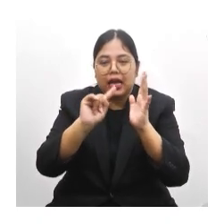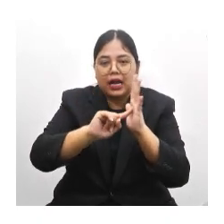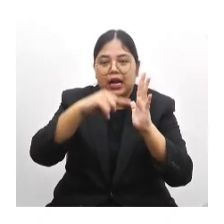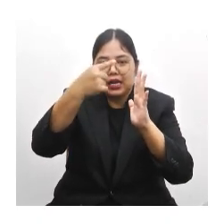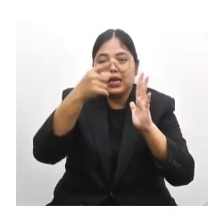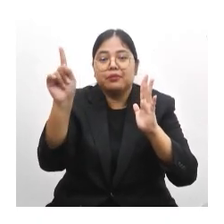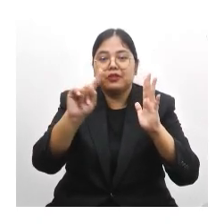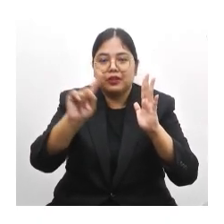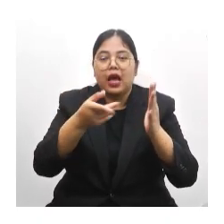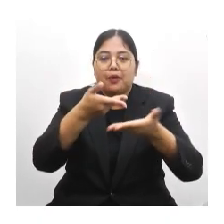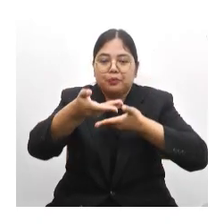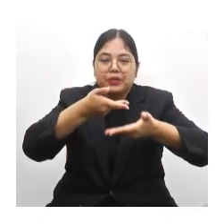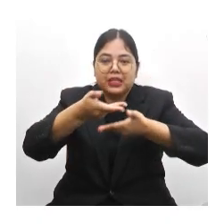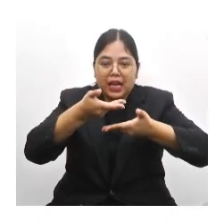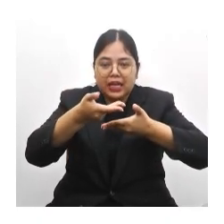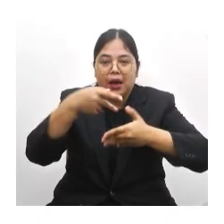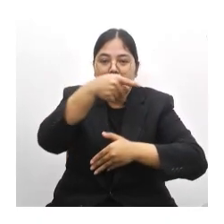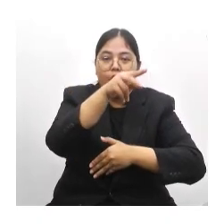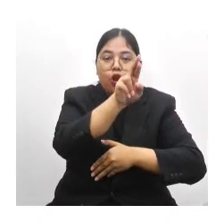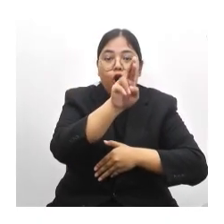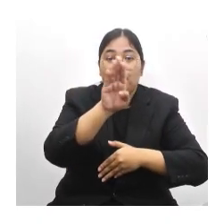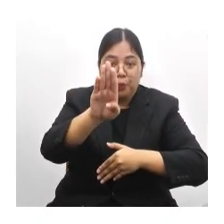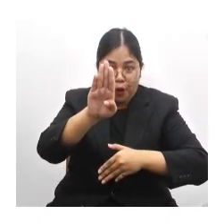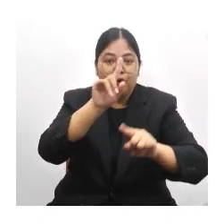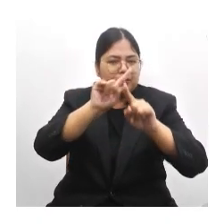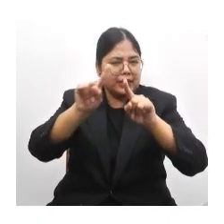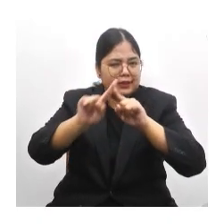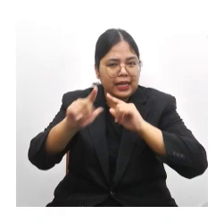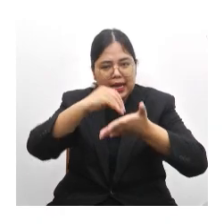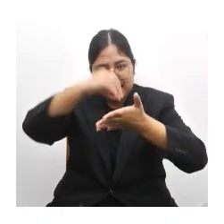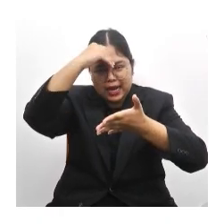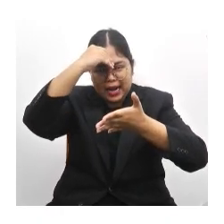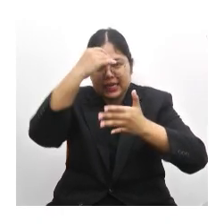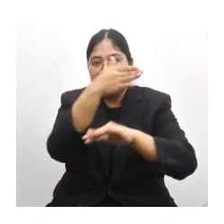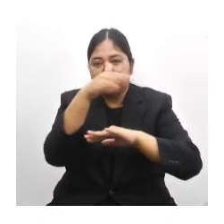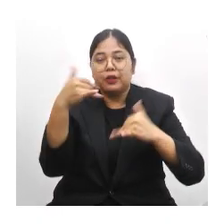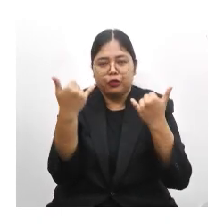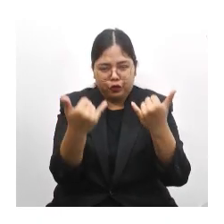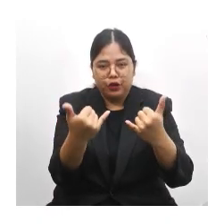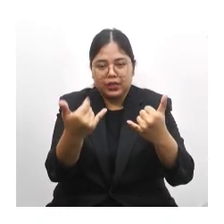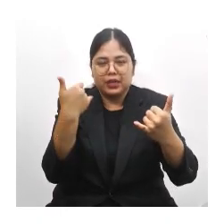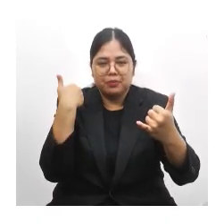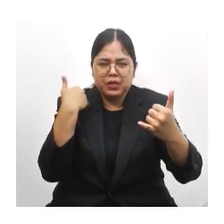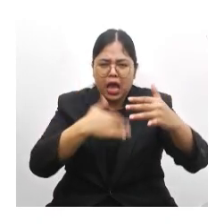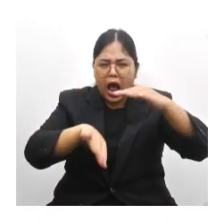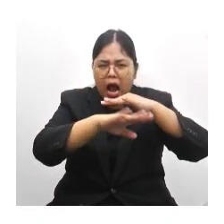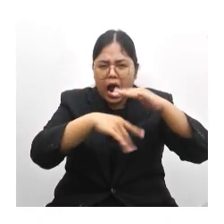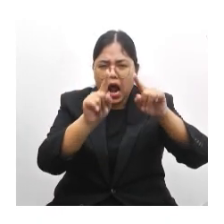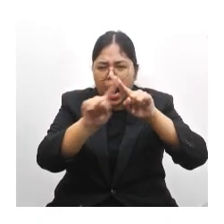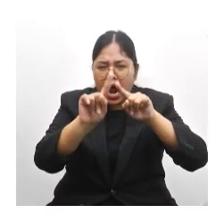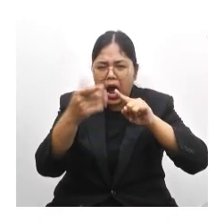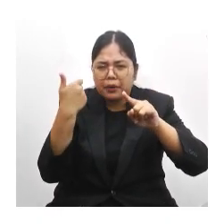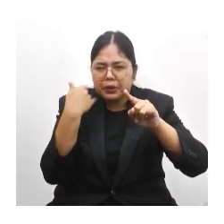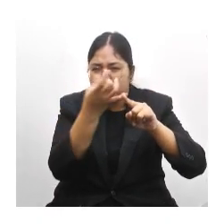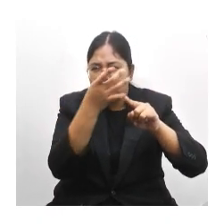จากการพิจารณาพระราชบัญญัติการศึกษาแห่งชาติฉบับปัจจุบันหลักสูตรแกนกลางการศึกษาขั้นพื้นฐานหลักสูตรสถ